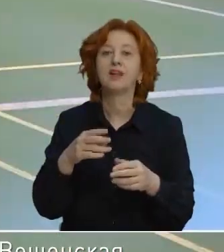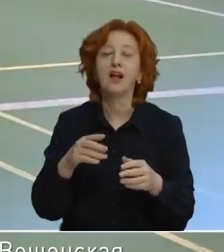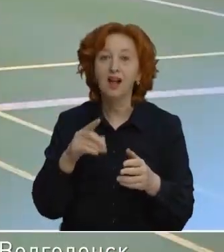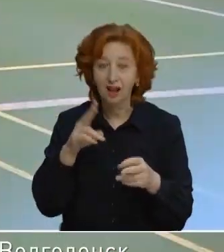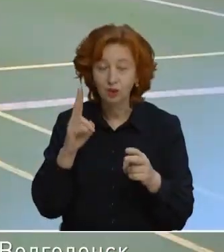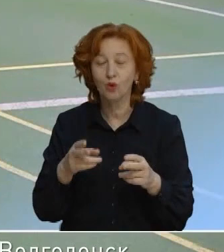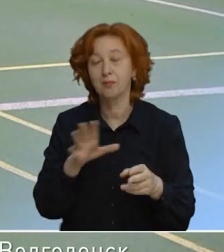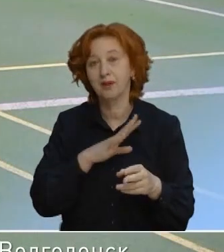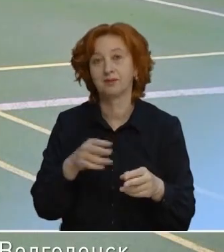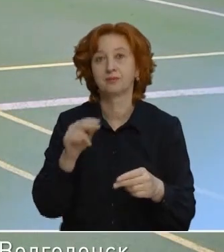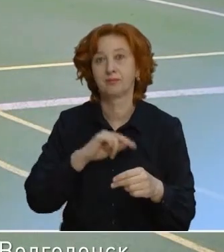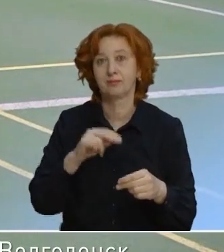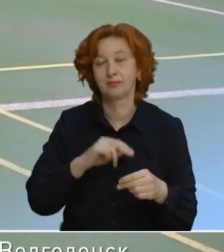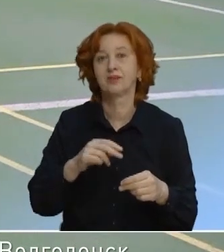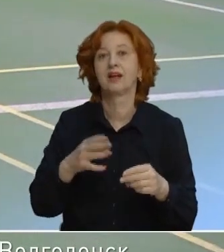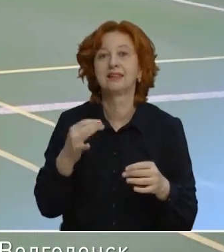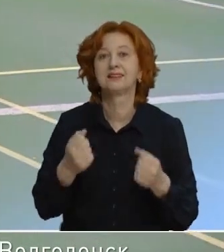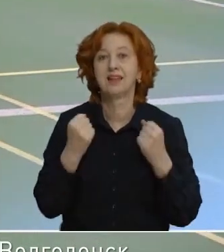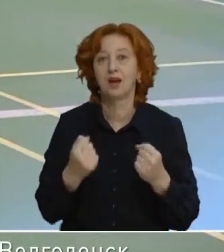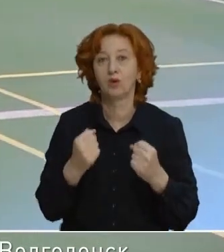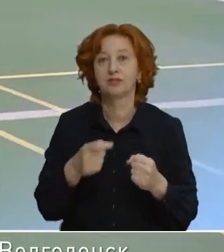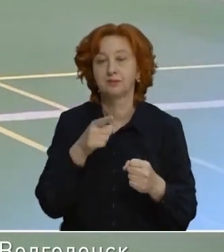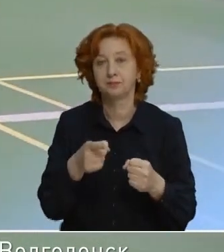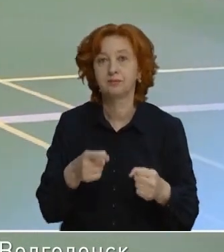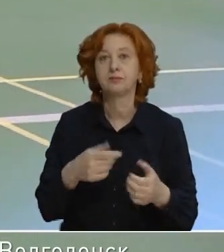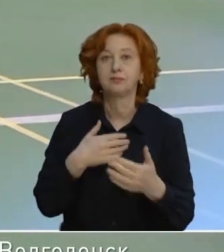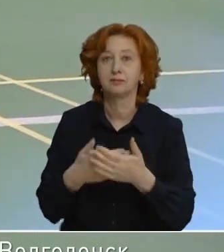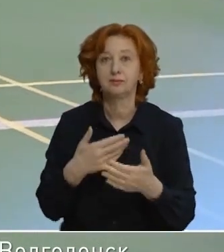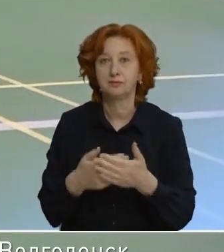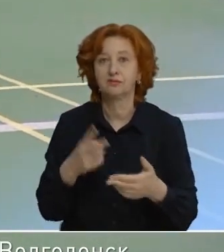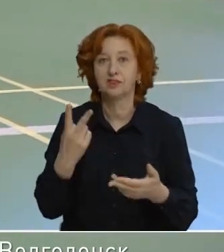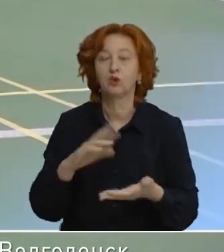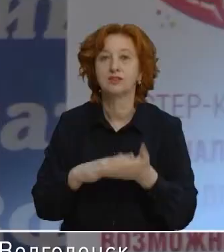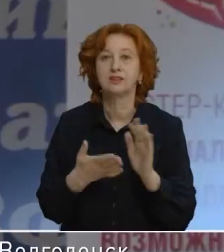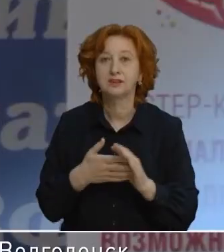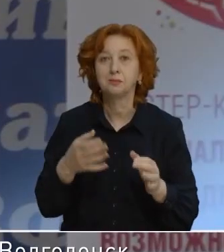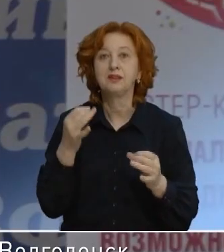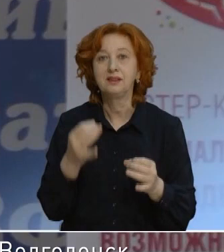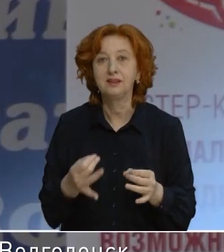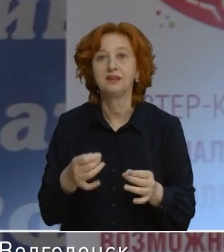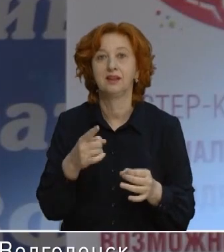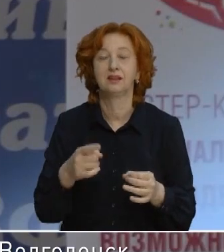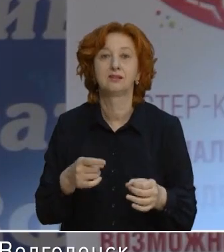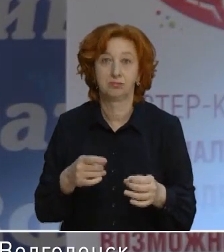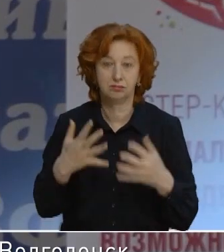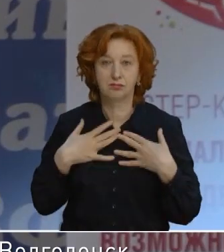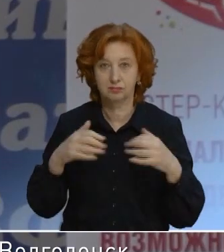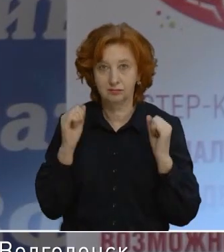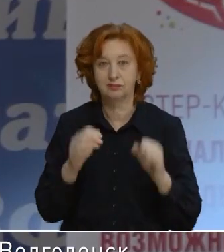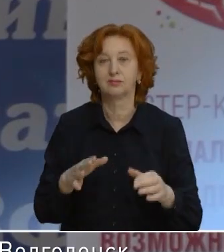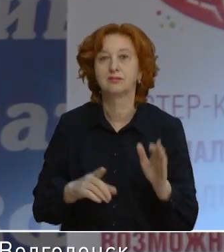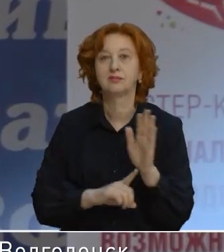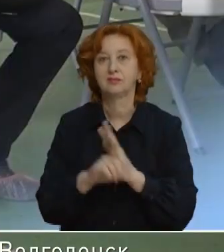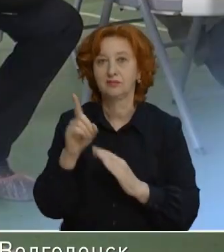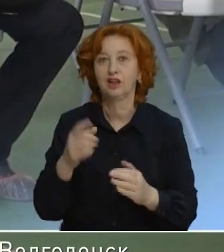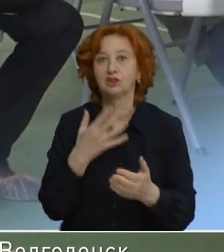с ограниченными возможностями здоровья. Всероссийская акция проходит второй раз. Реализуют ее с использованием гранта президента. А в